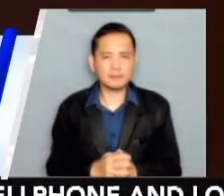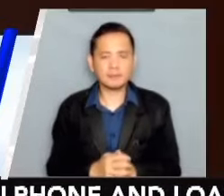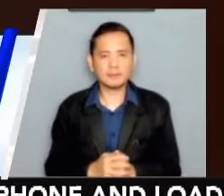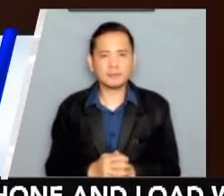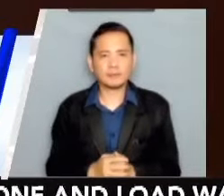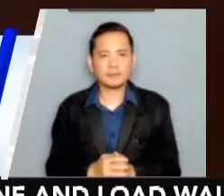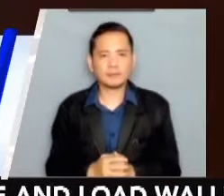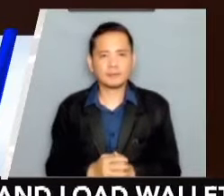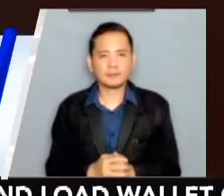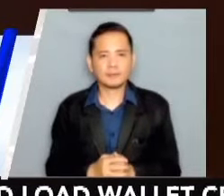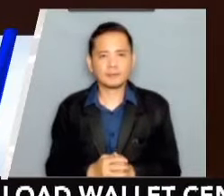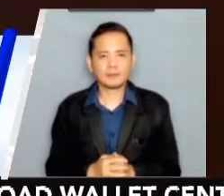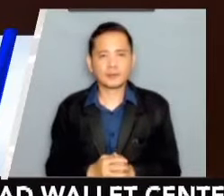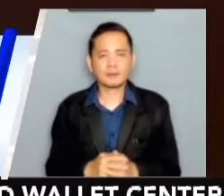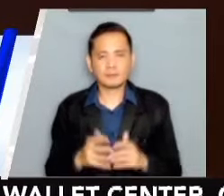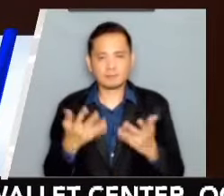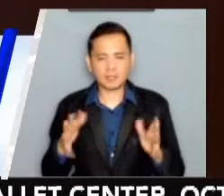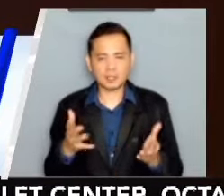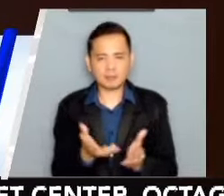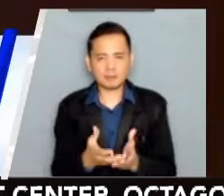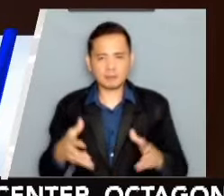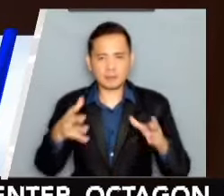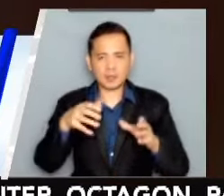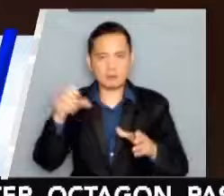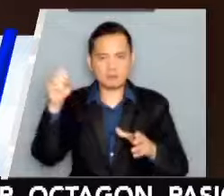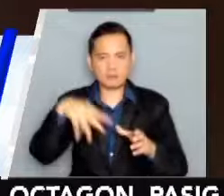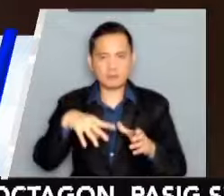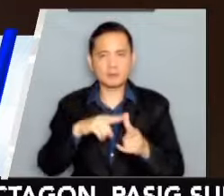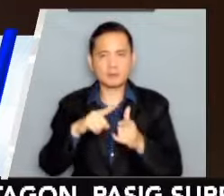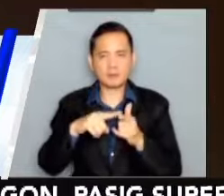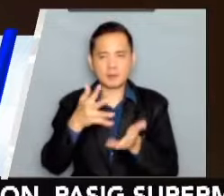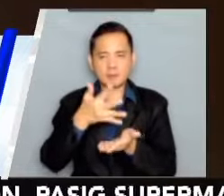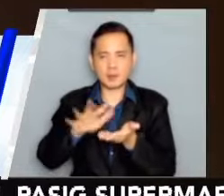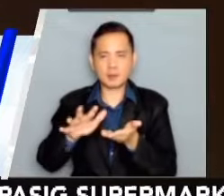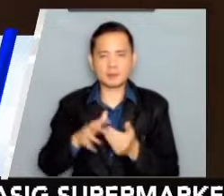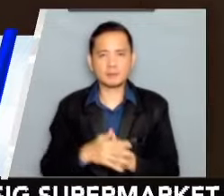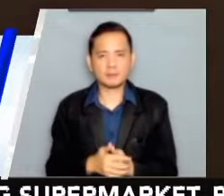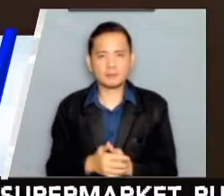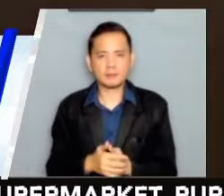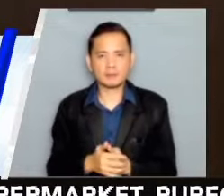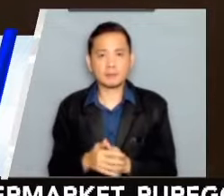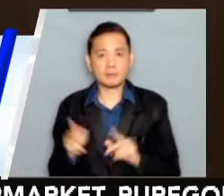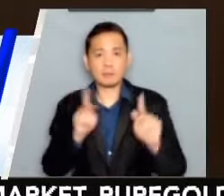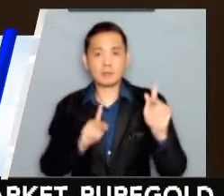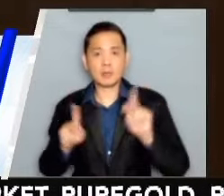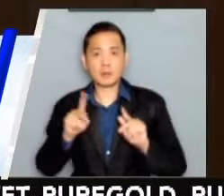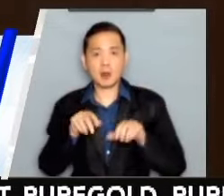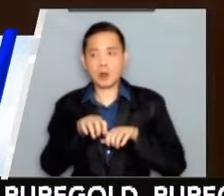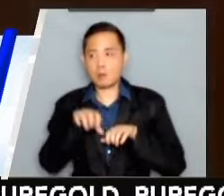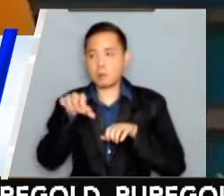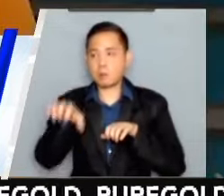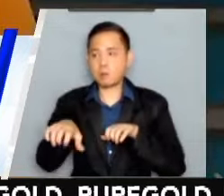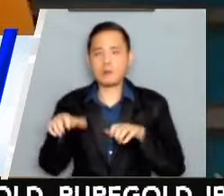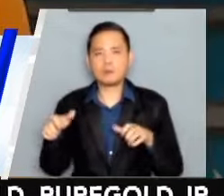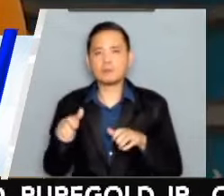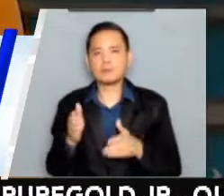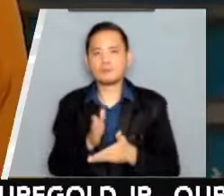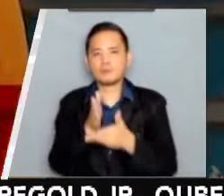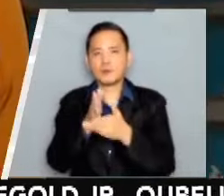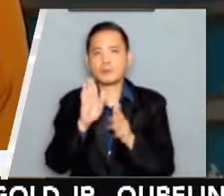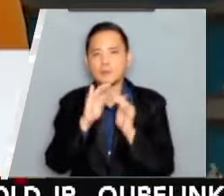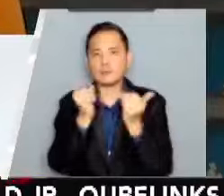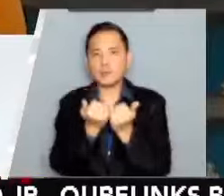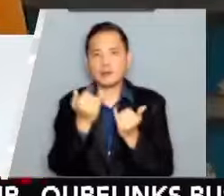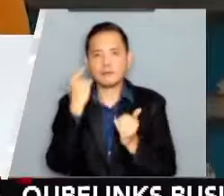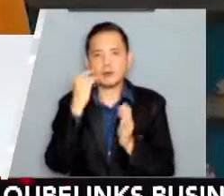isang basket saka itinapon. Nagpunta sa barangay ang ilan sa kanyang mga kapitbahay para i-blatter ang pangyayari. Akala namin kung ano po